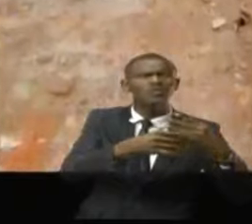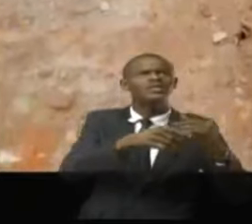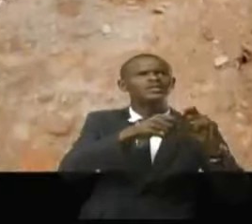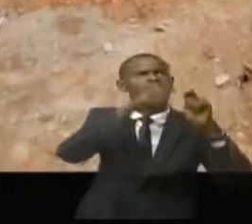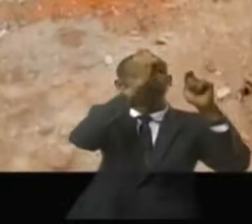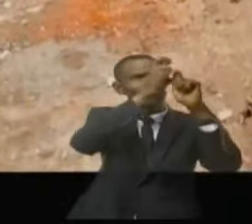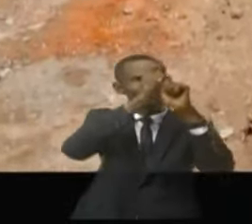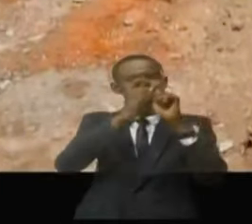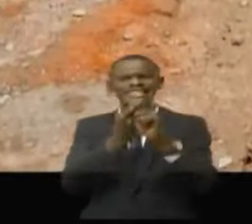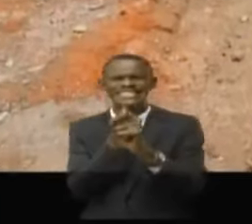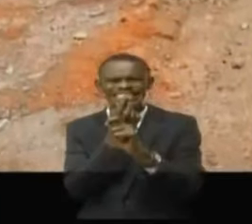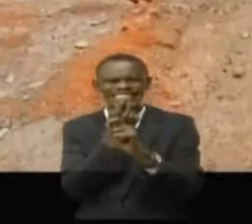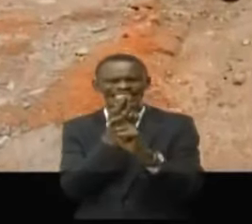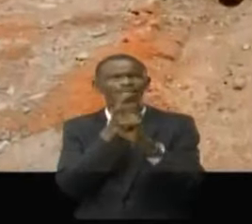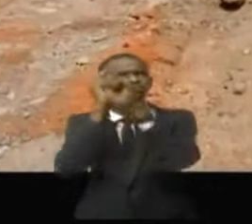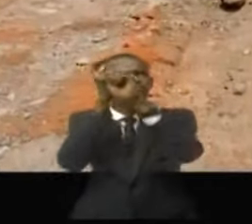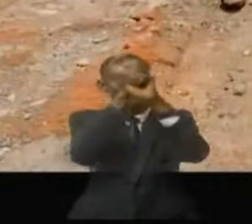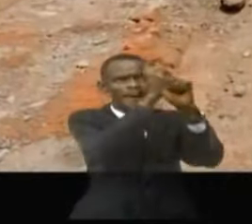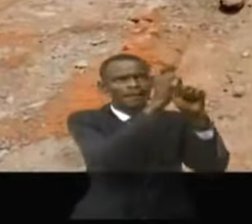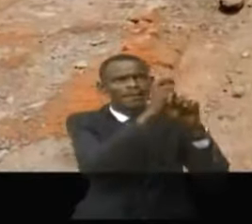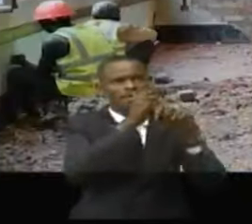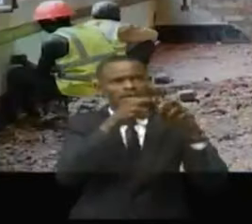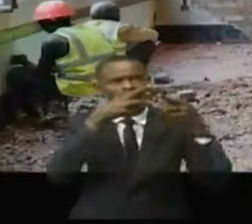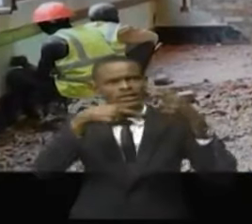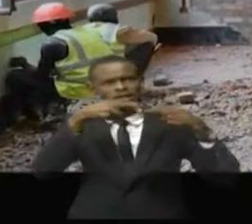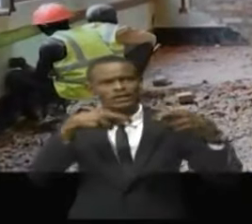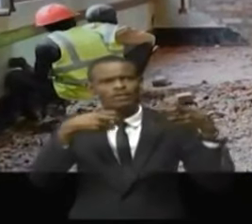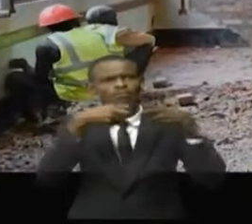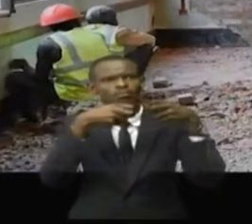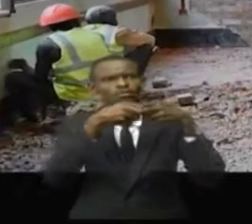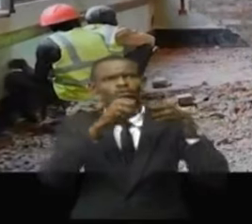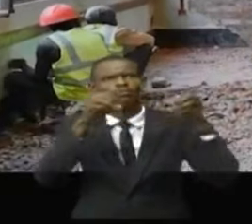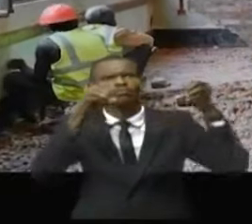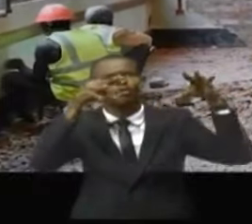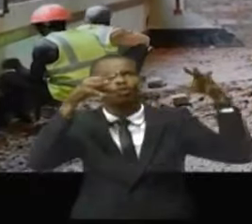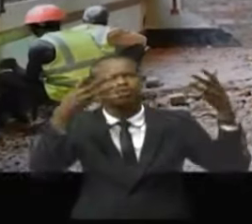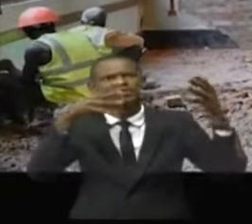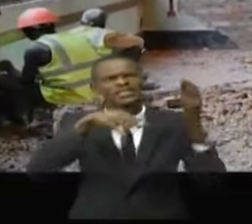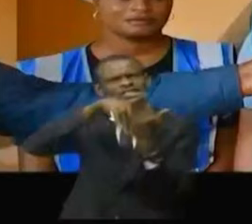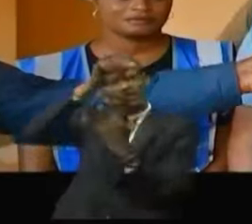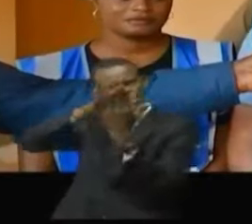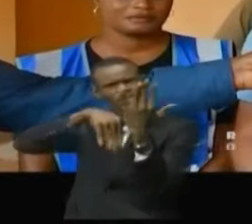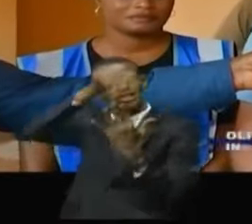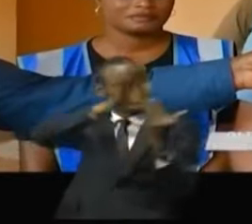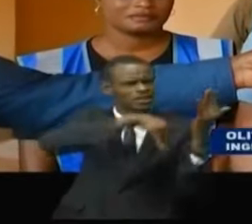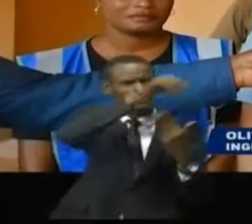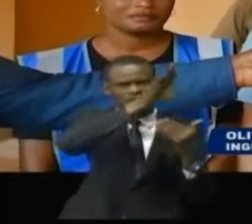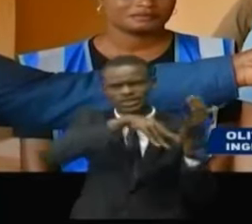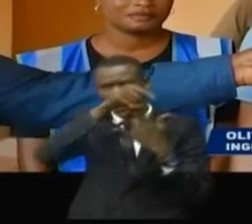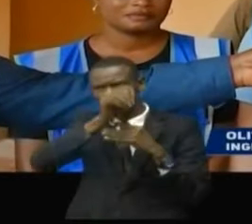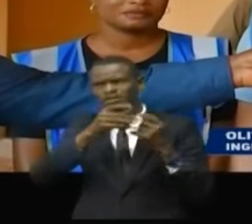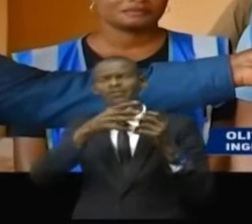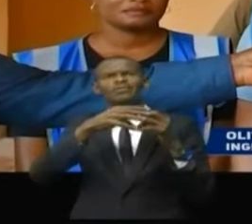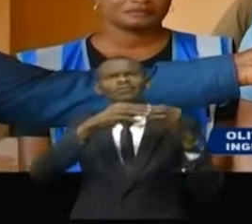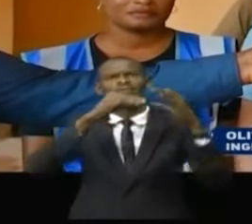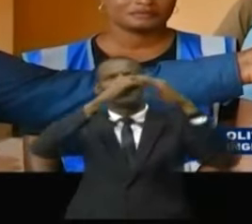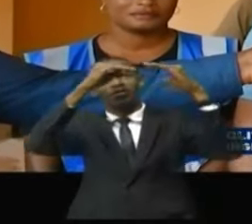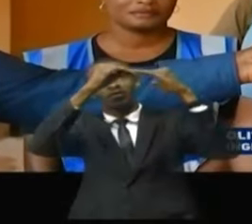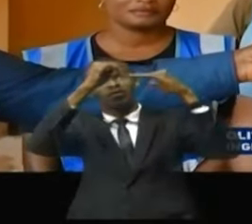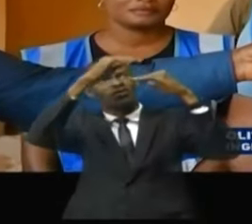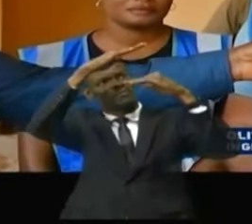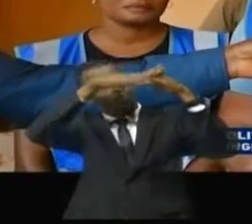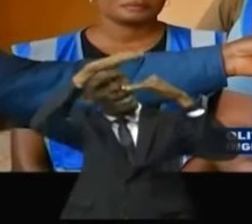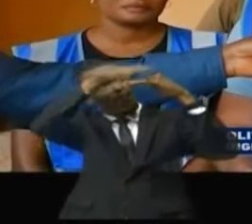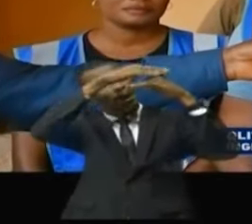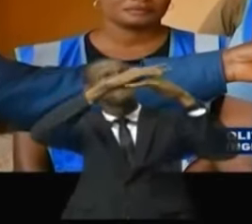tôles l'électricité, la plomberie, la préparation de la peinture, les faux plafonds. Donc nous